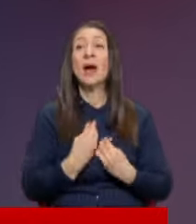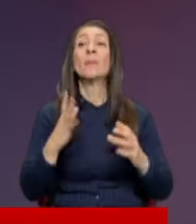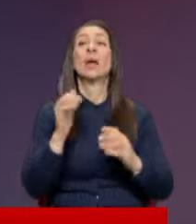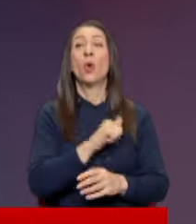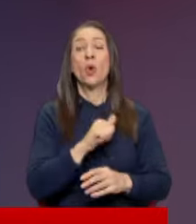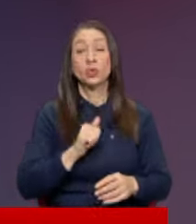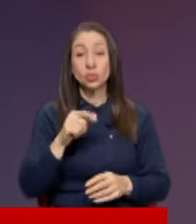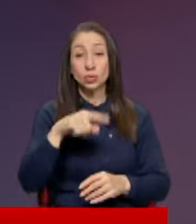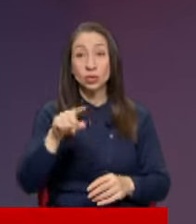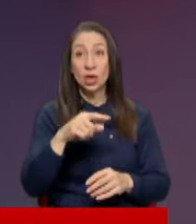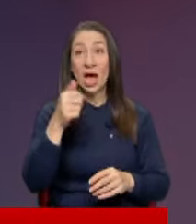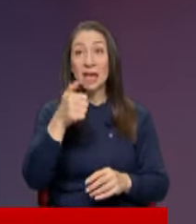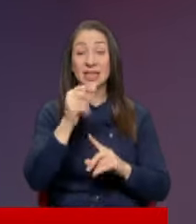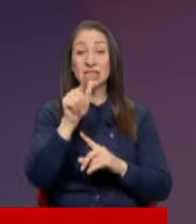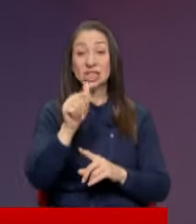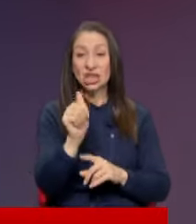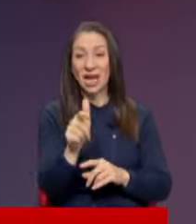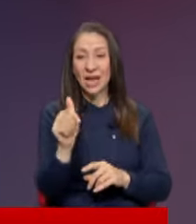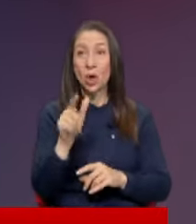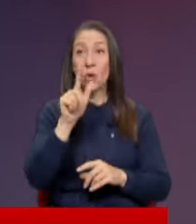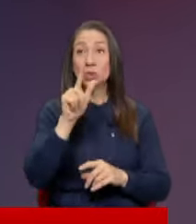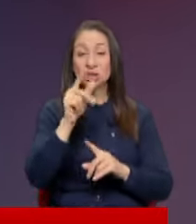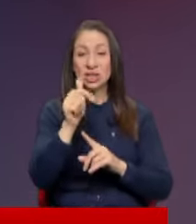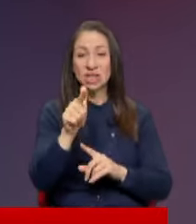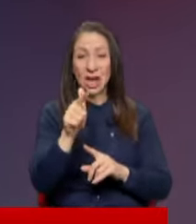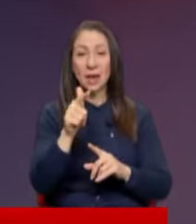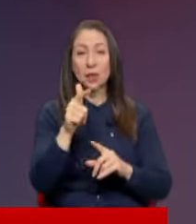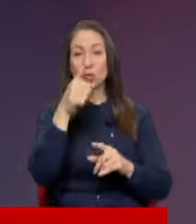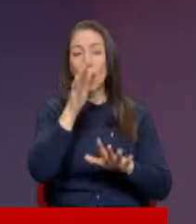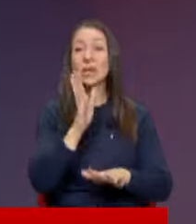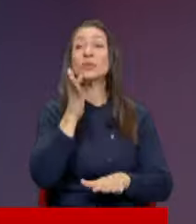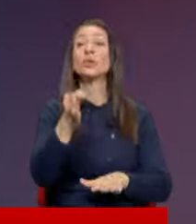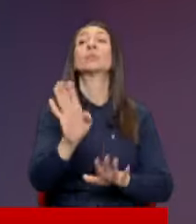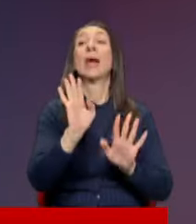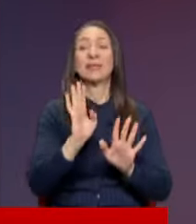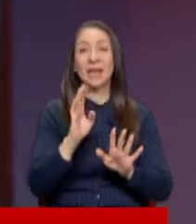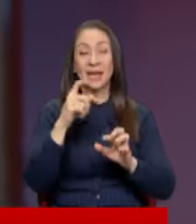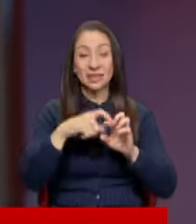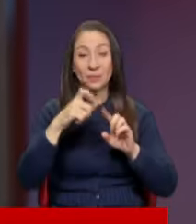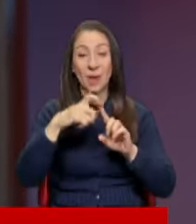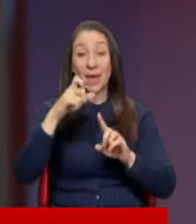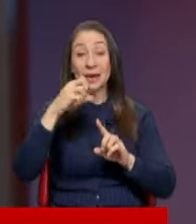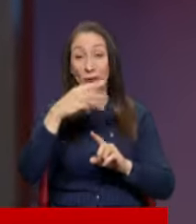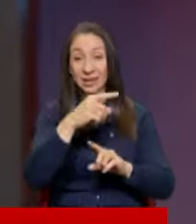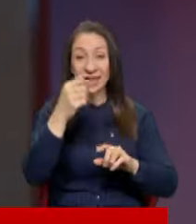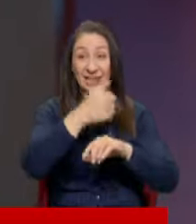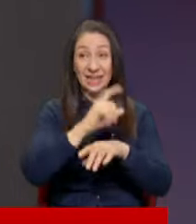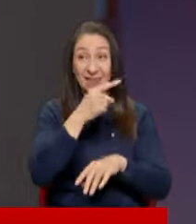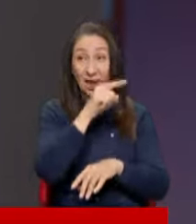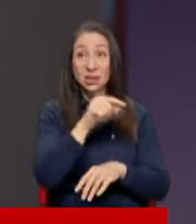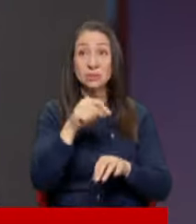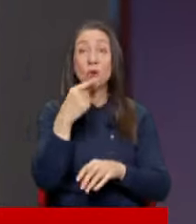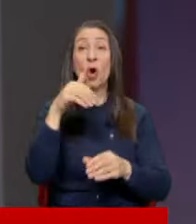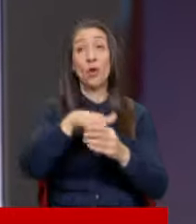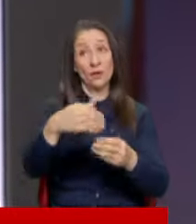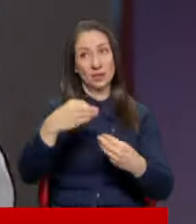ordulunun 6 ilçesi dışında 13 ilçesinde doğalgaz götürmeyen Recep Tayyip Erdoğan iktidarı şimdi diyor ki